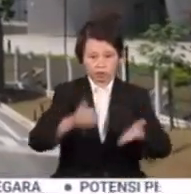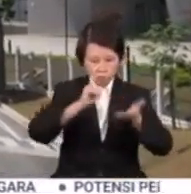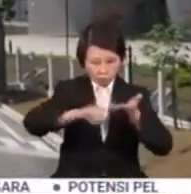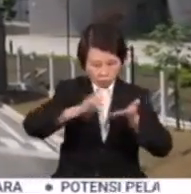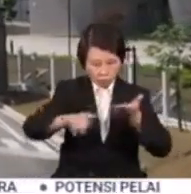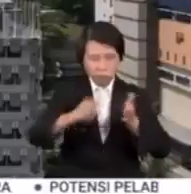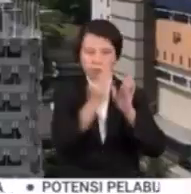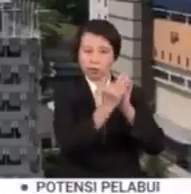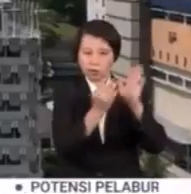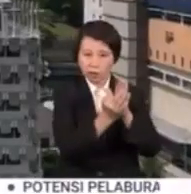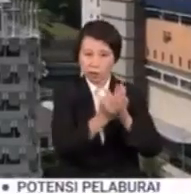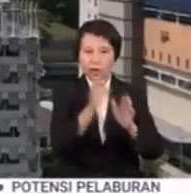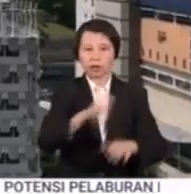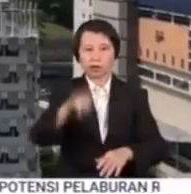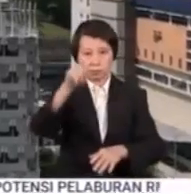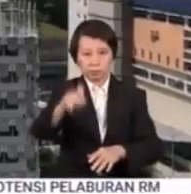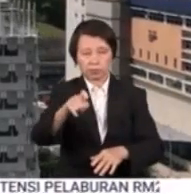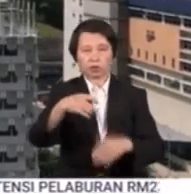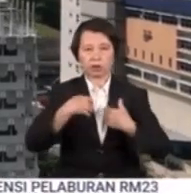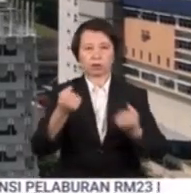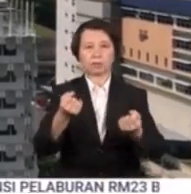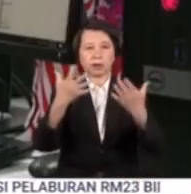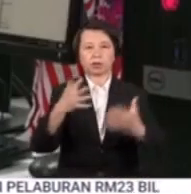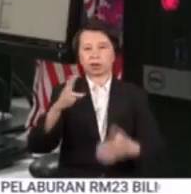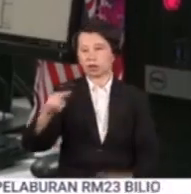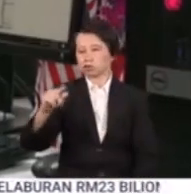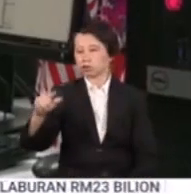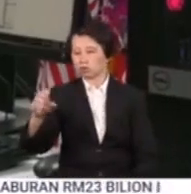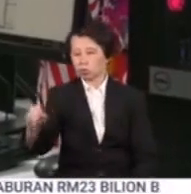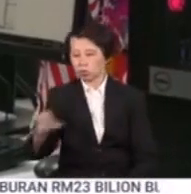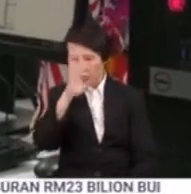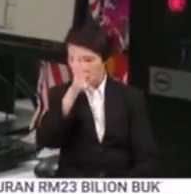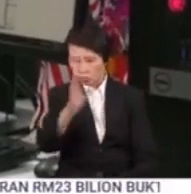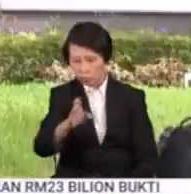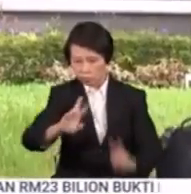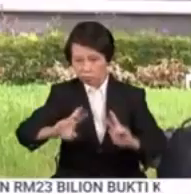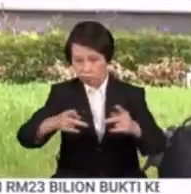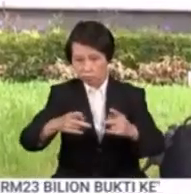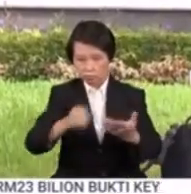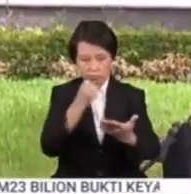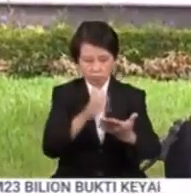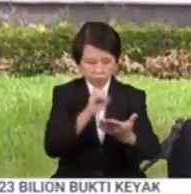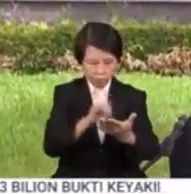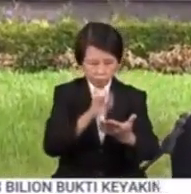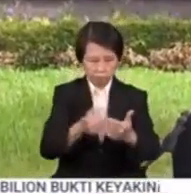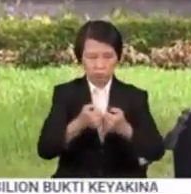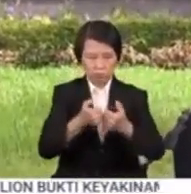fakta. Turut diperlukan lebih banyak NGO yang fokus meningkatkan literasi media dan